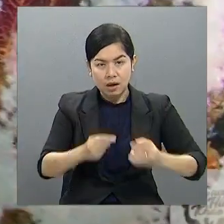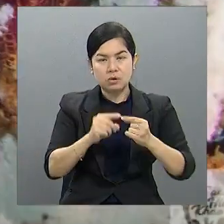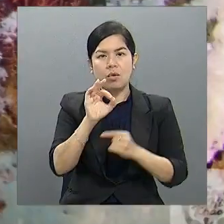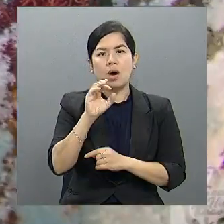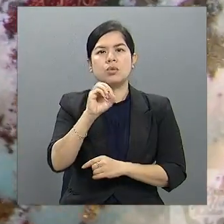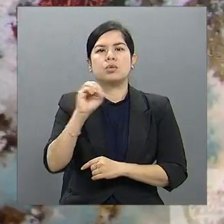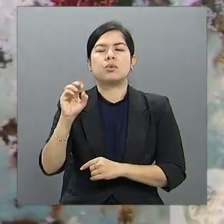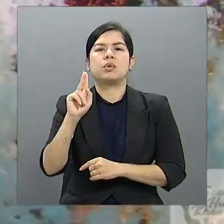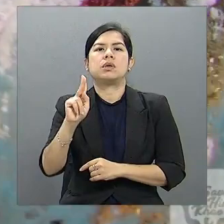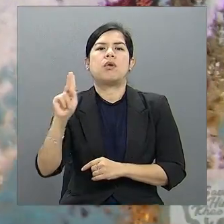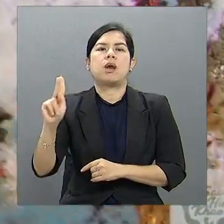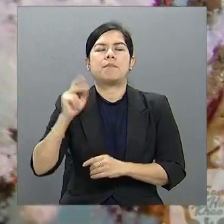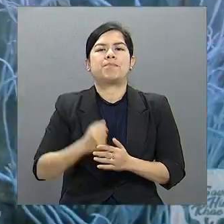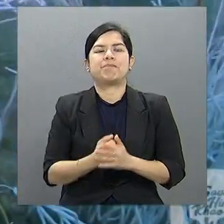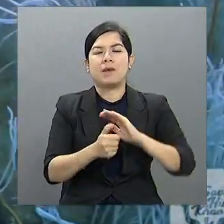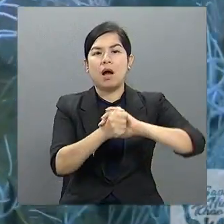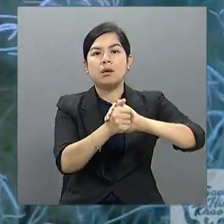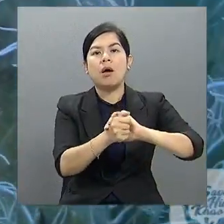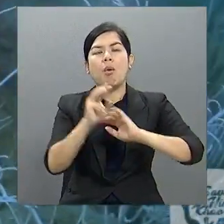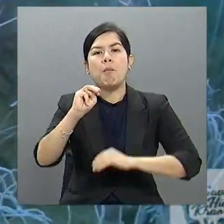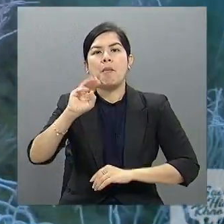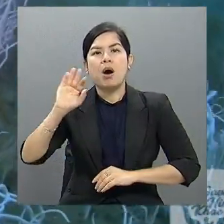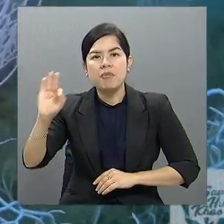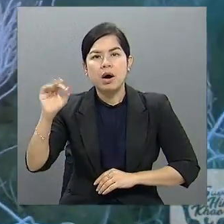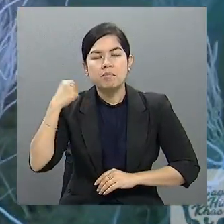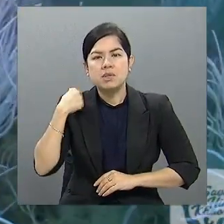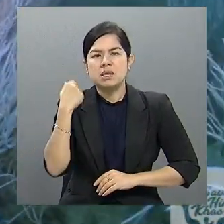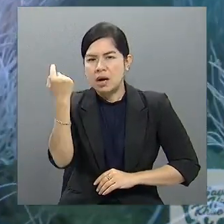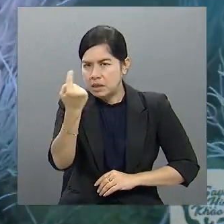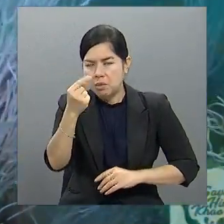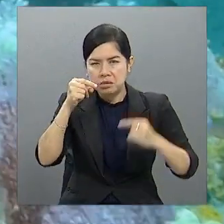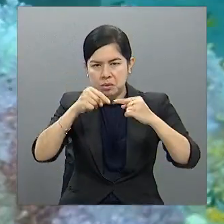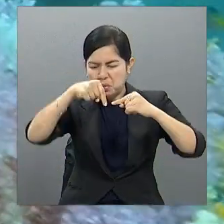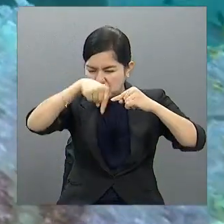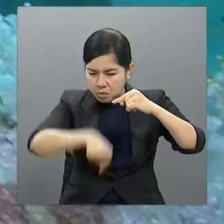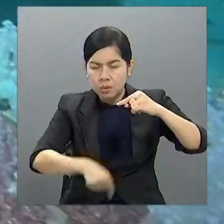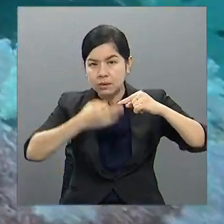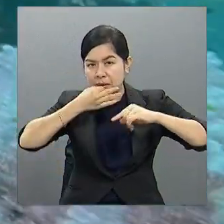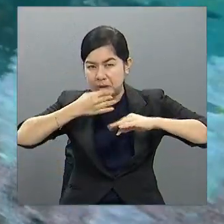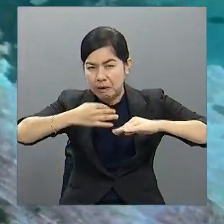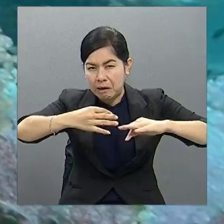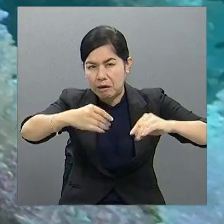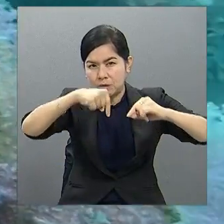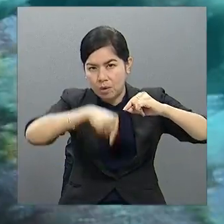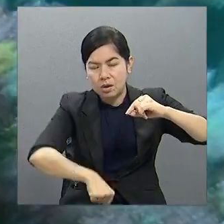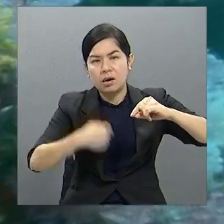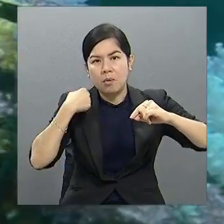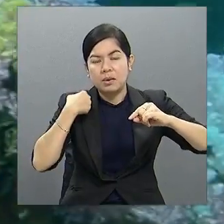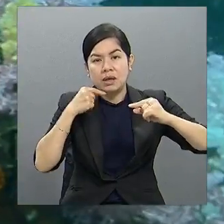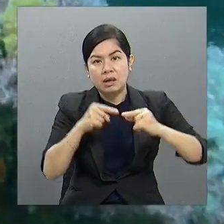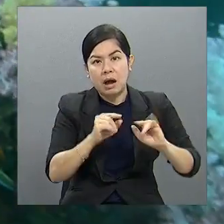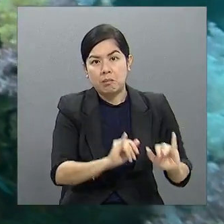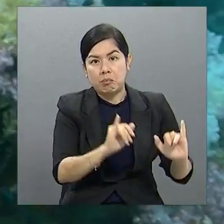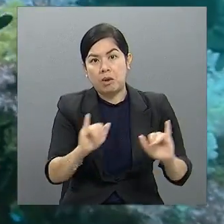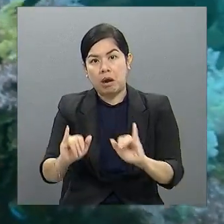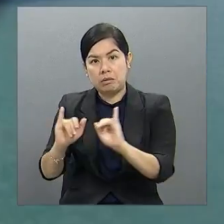คะเป็นเต่าเพียงชนิดเดียวที่อาศัยอยู่ในทะเลลึกและเนื่องจากมีการย้ายถิ่นระยะไกลค่ะจึงมีแหล่งอาศัยในพื้นที่ทางทะ